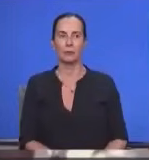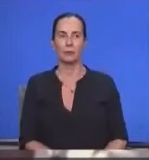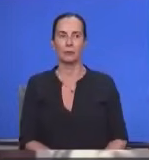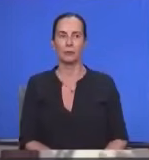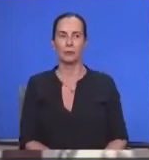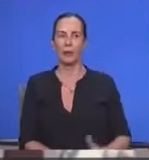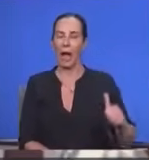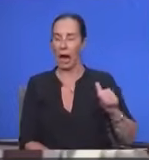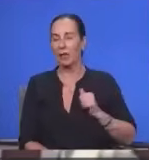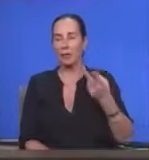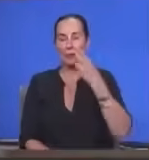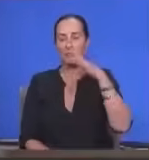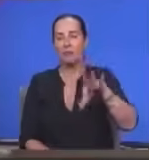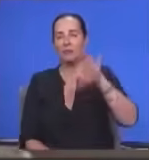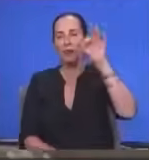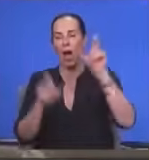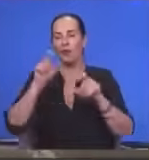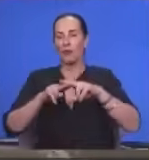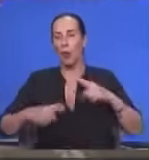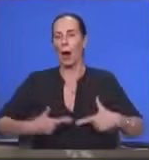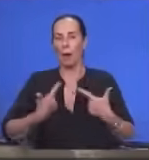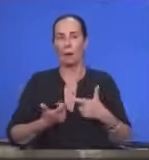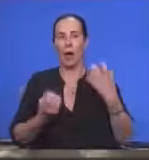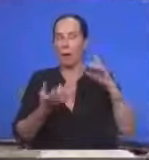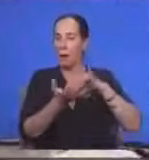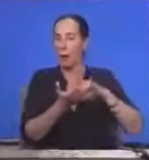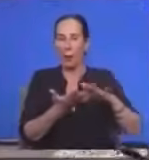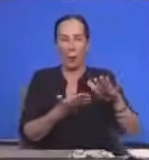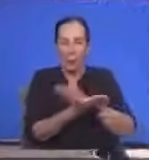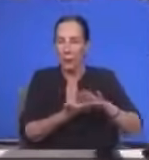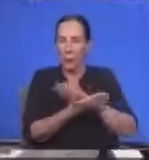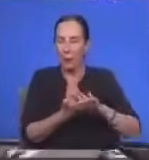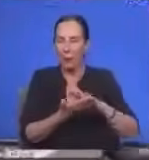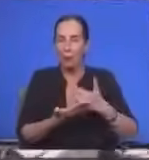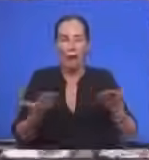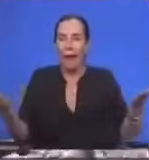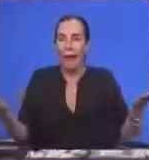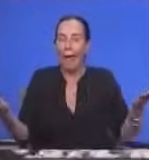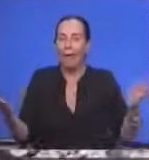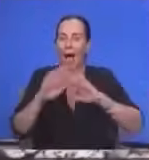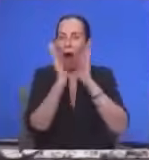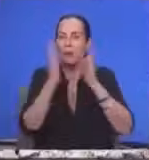חיילים מנסים לאתר ניצולים ; מקומות רבים נמחקו לחלוטין , ואף בניין לא נותר על